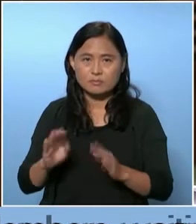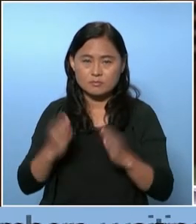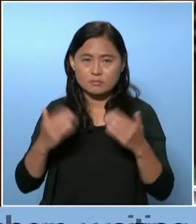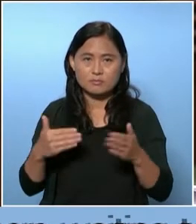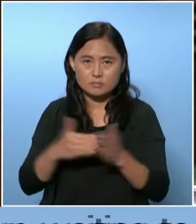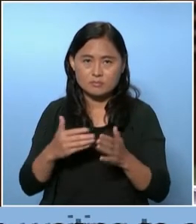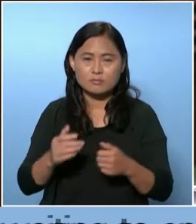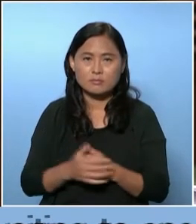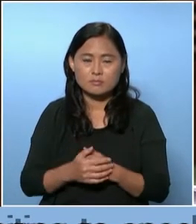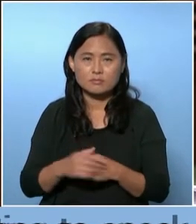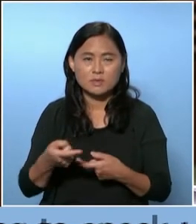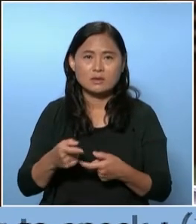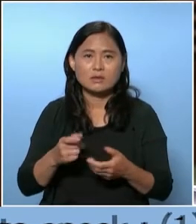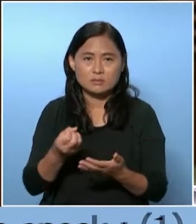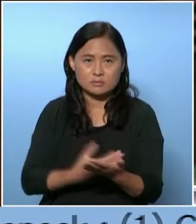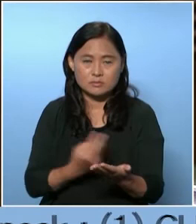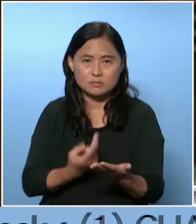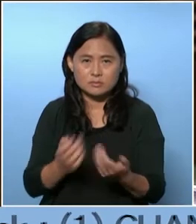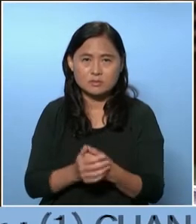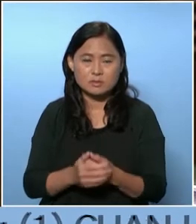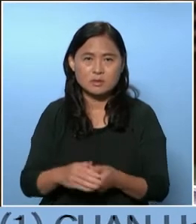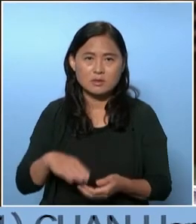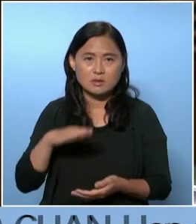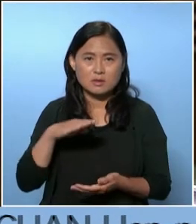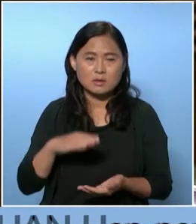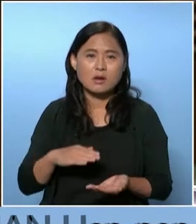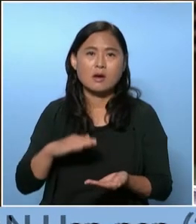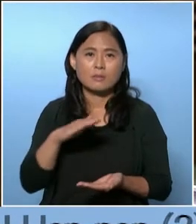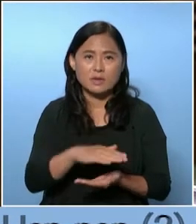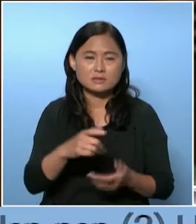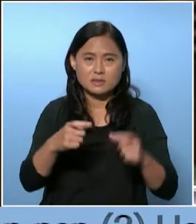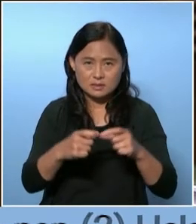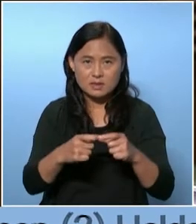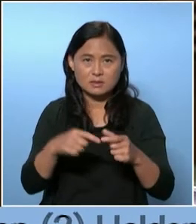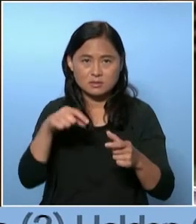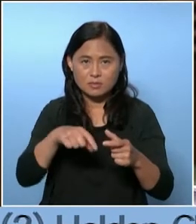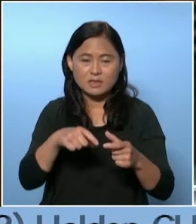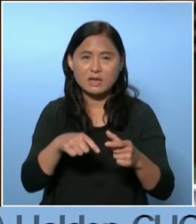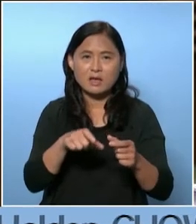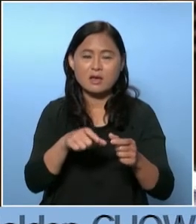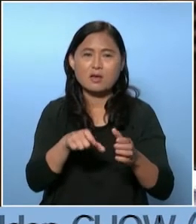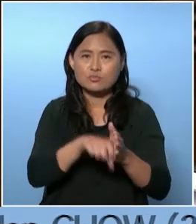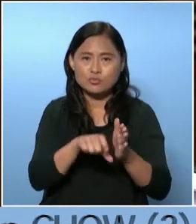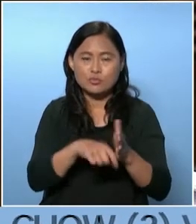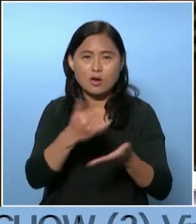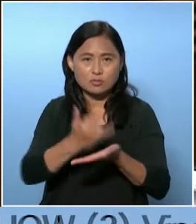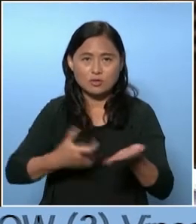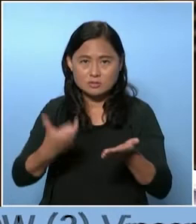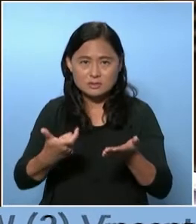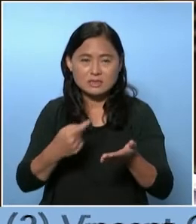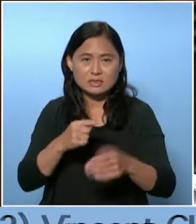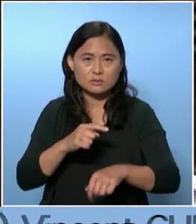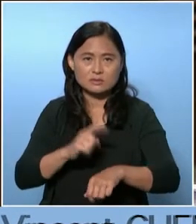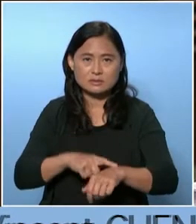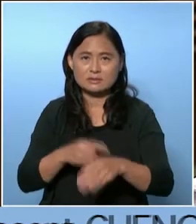就該等泊車儲值卡內含餘額的退款申請是施加時限的規